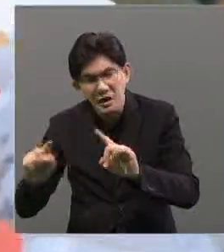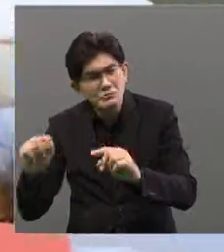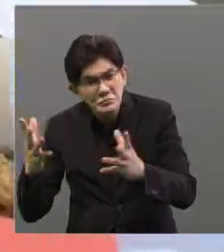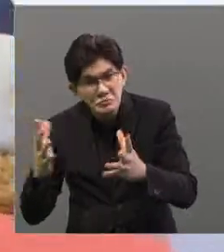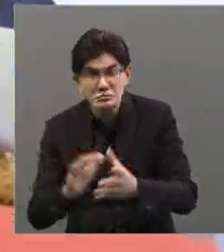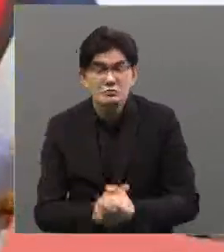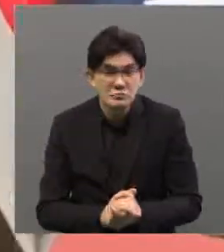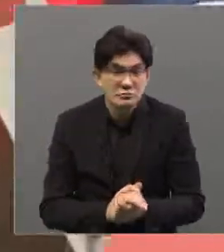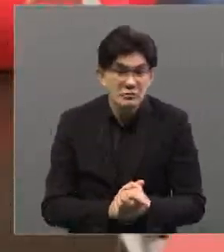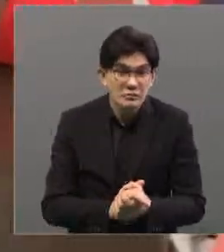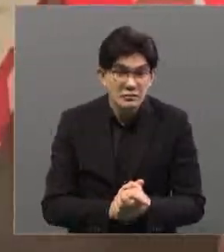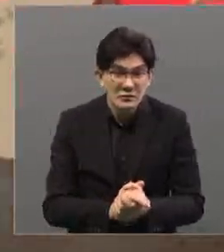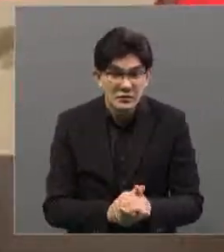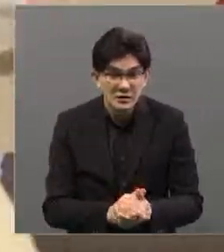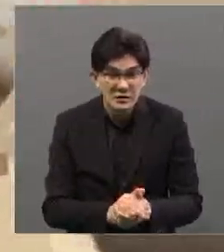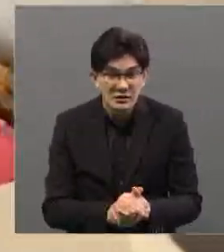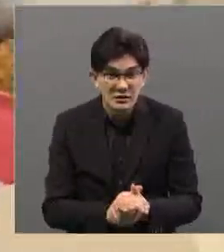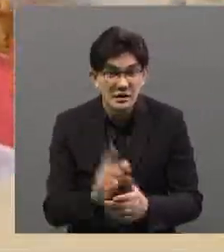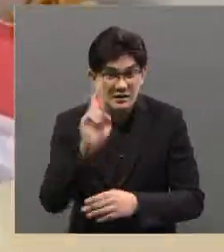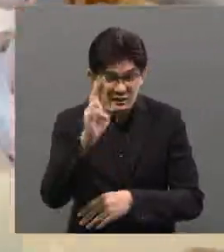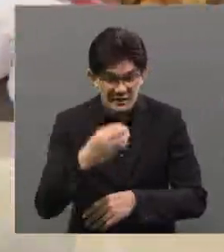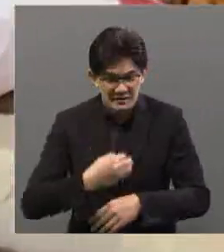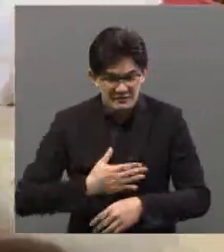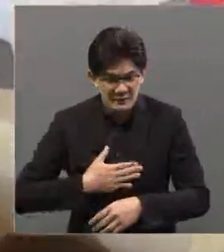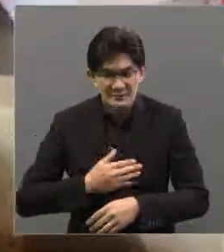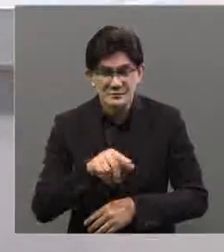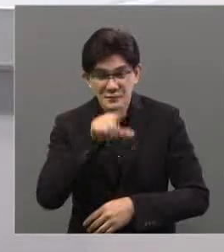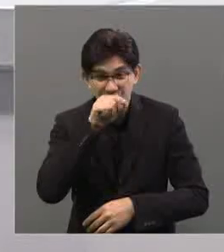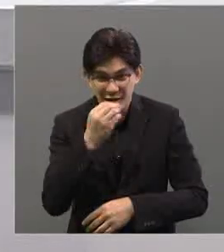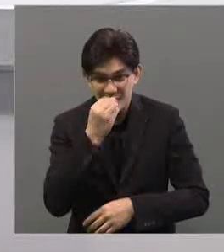โชคดีเมื่อเที่ยงผมกินไก่เจ้านี้มาเลยไม่ค่อยอยากเท่าไหร่